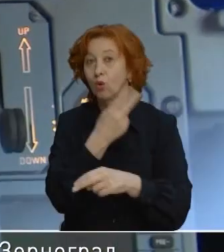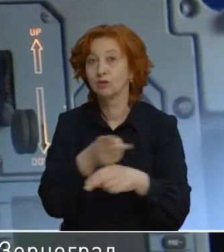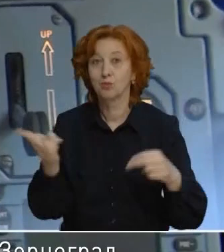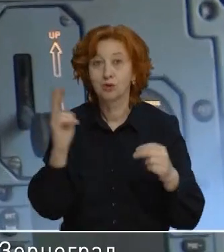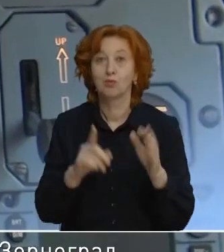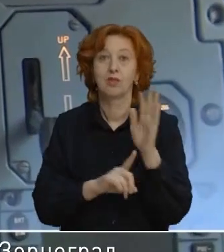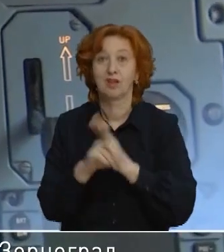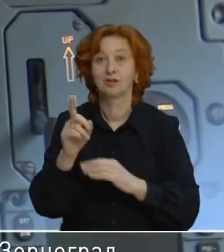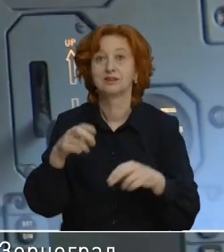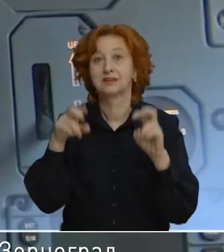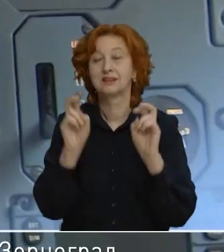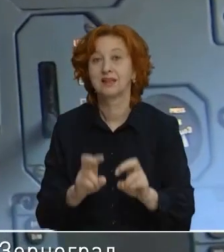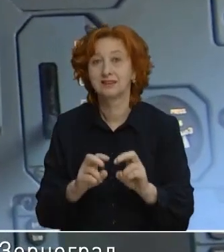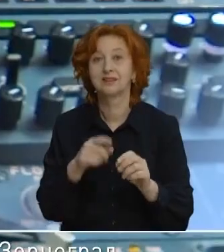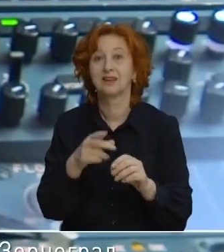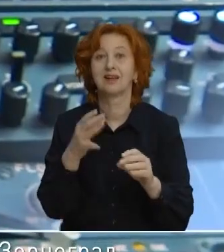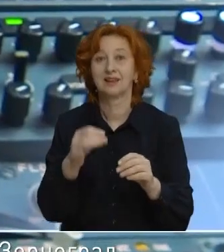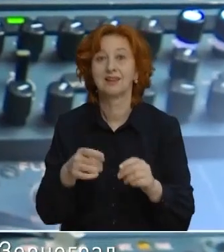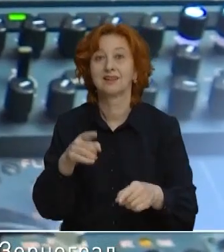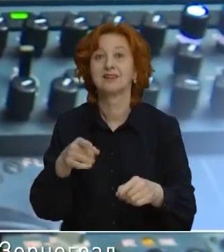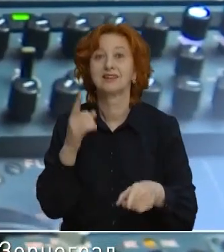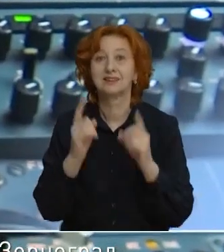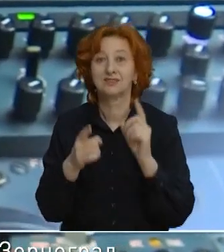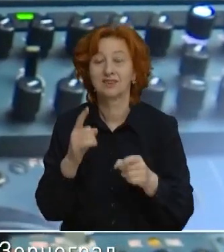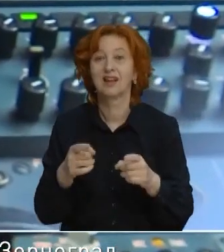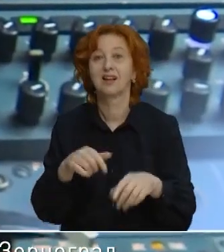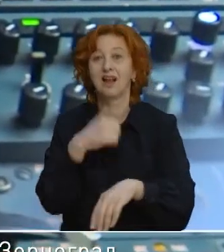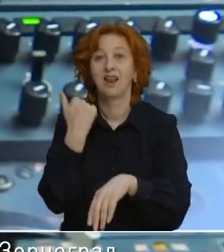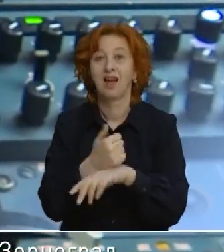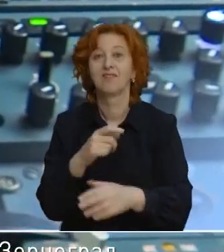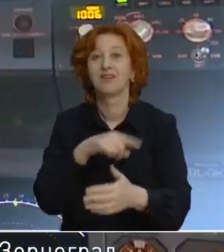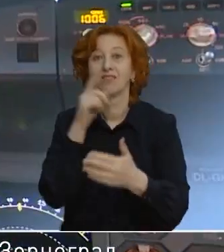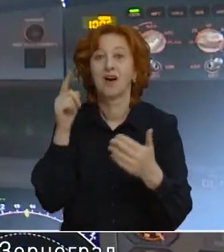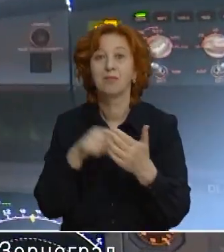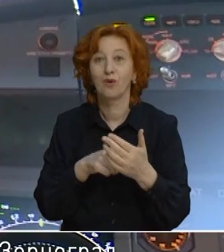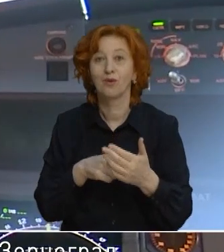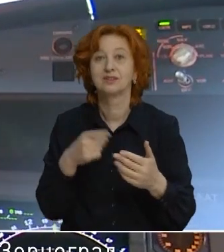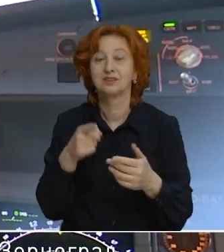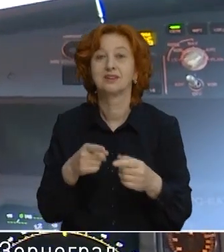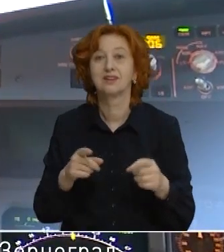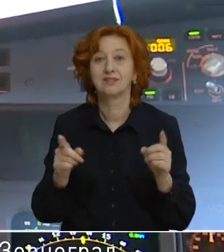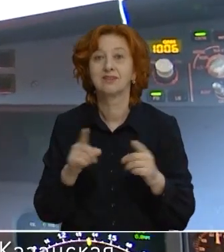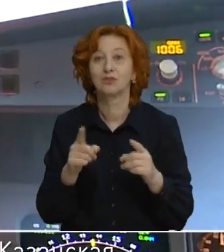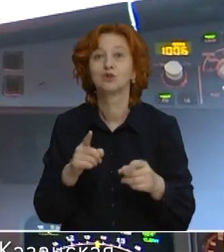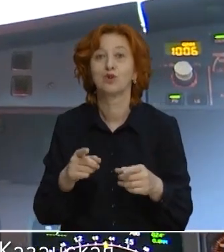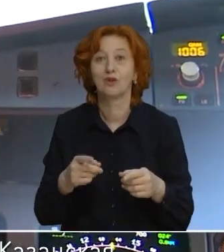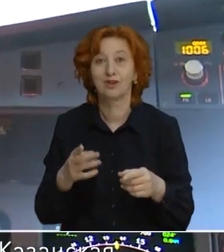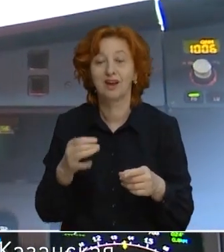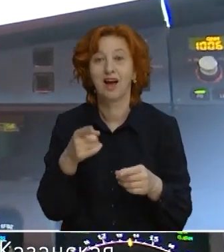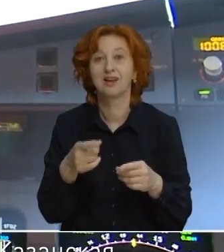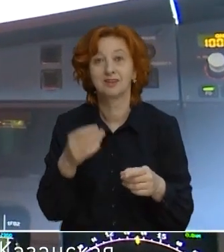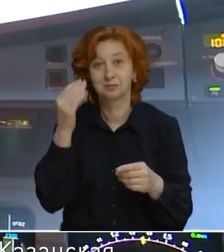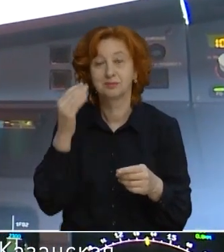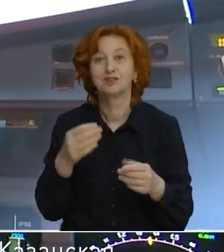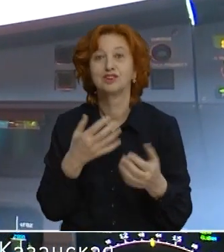Затем заходят в кабину пилотов. И тут Дима задает самый главный вопрос. Что бы вы могли посоветовать, в принципе, начинающим пилотам,